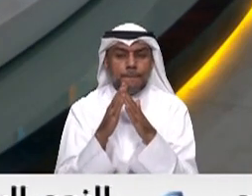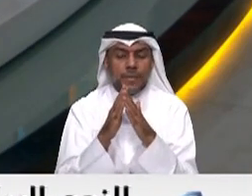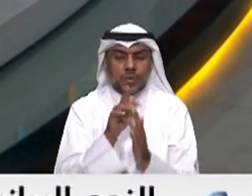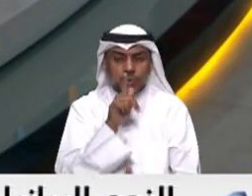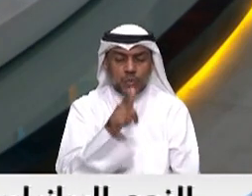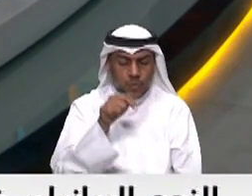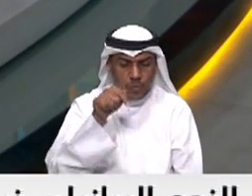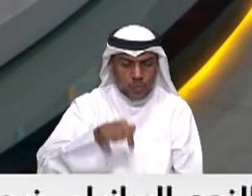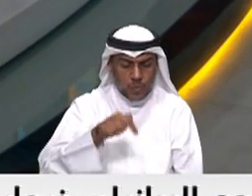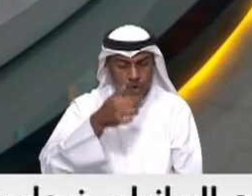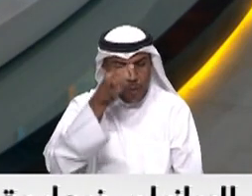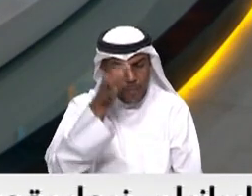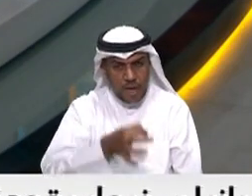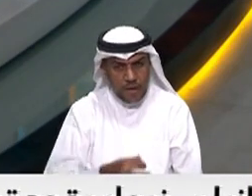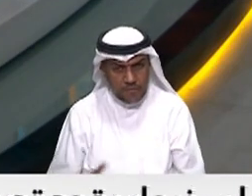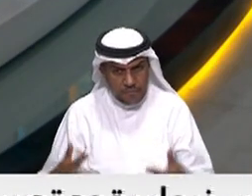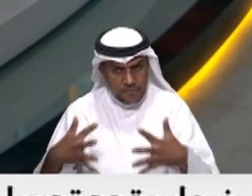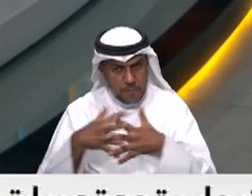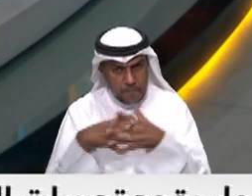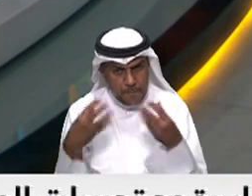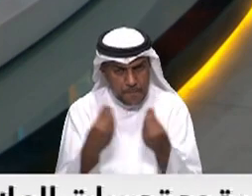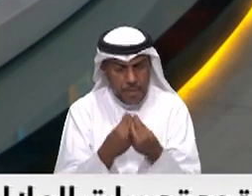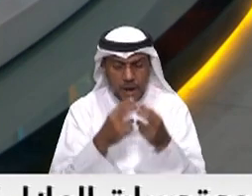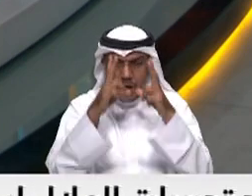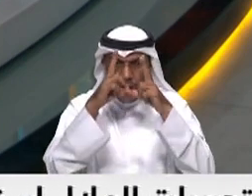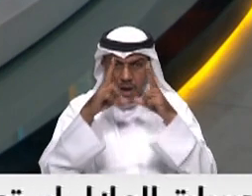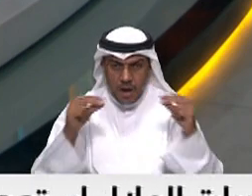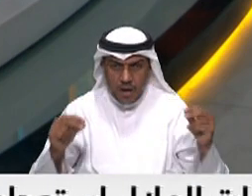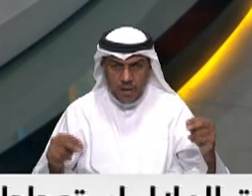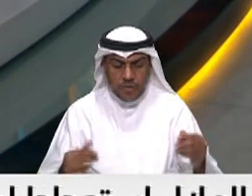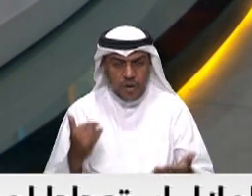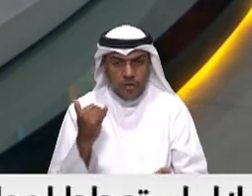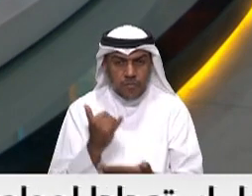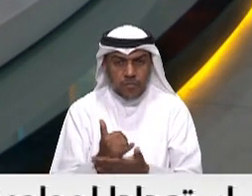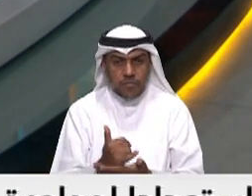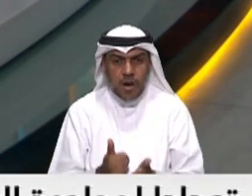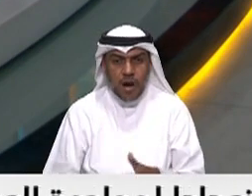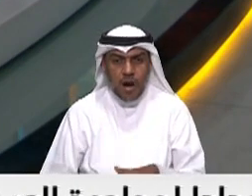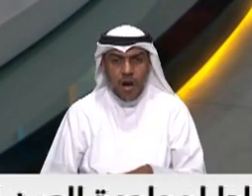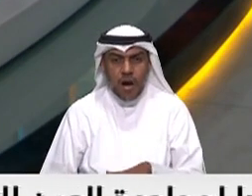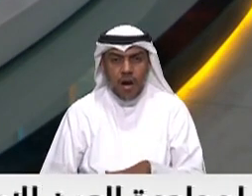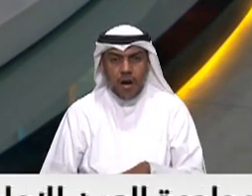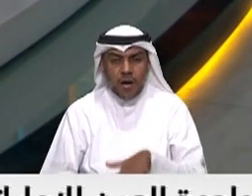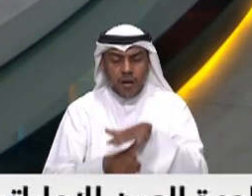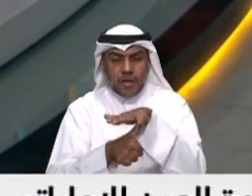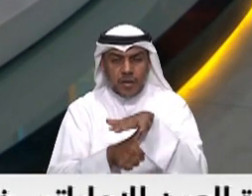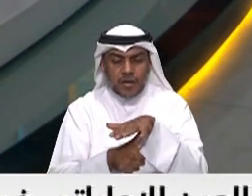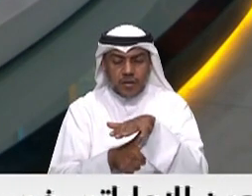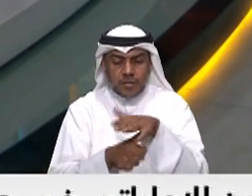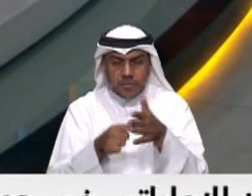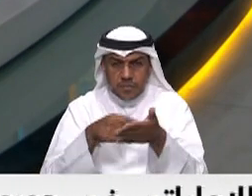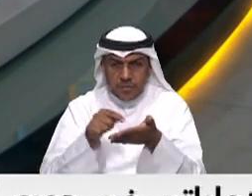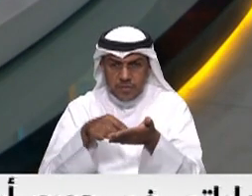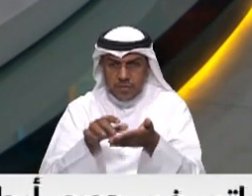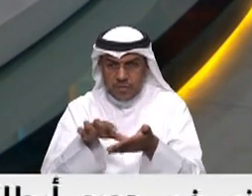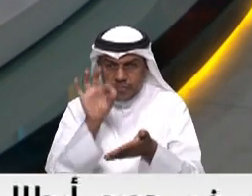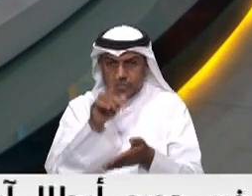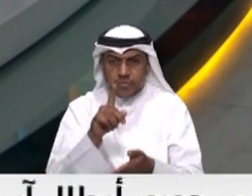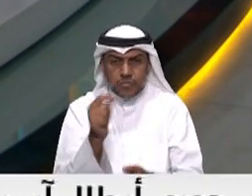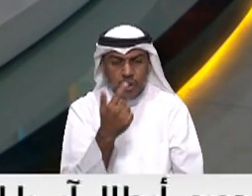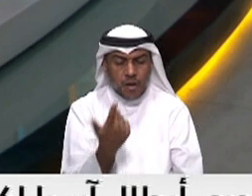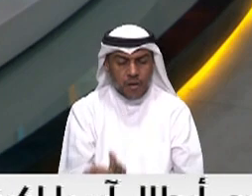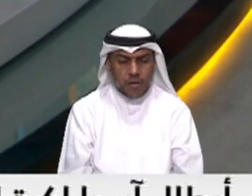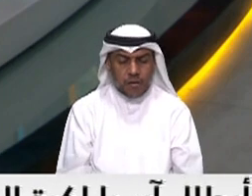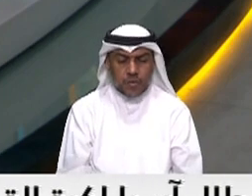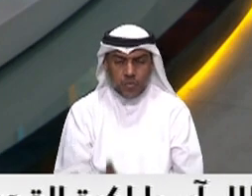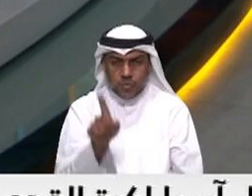تكاتف خاصة جميع الأطراف اللبنانية في انتخاب رئيس توافقي في أسرع وقت. كيف تقرأين هذا التصريح،